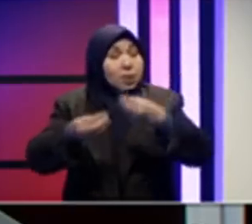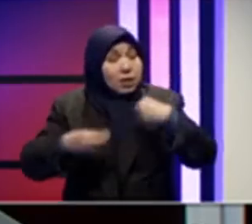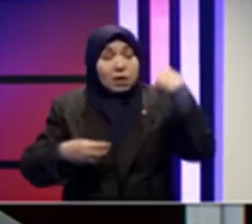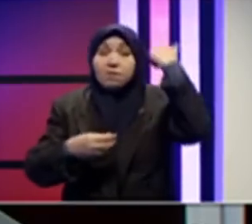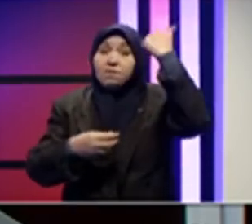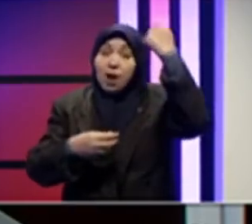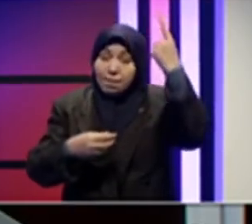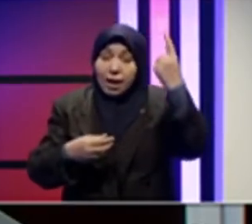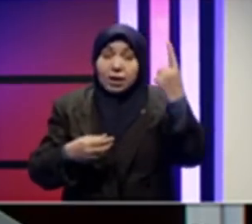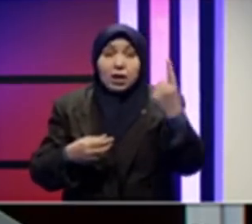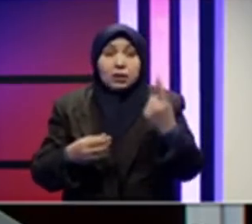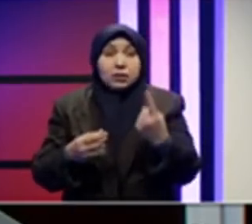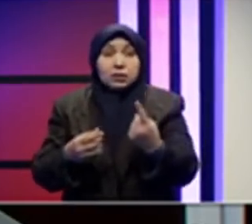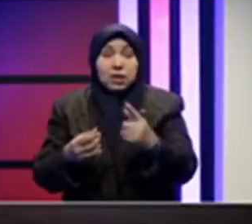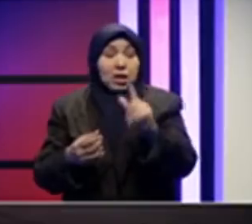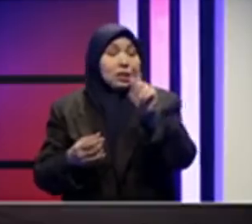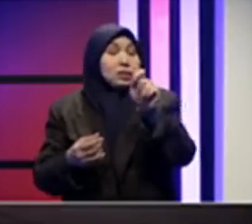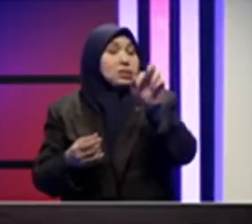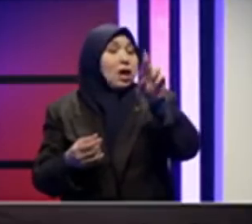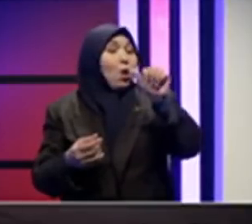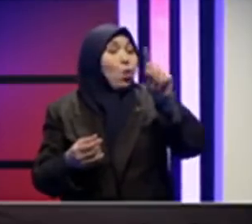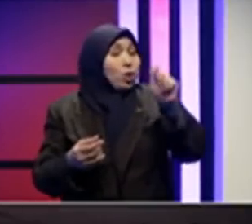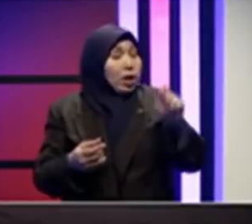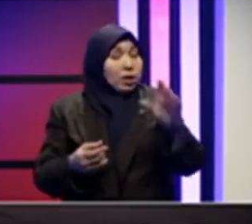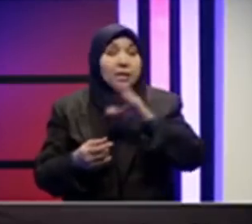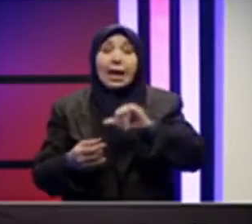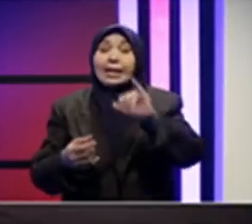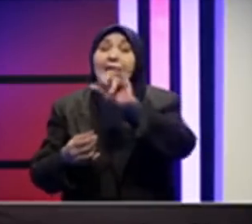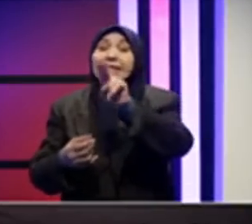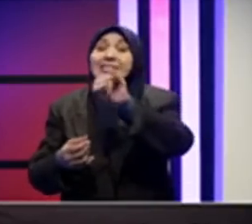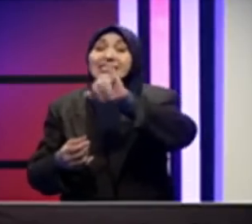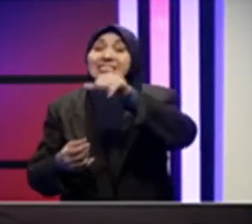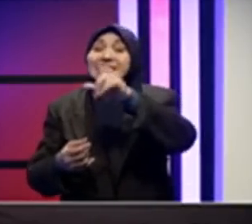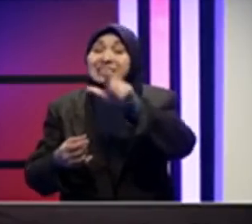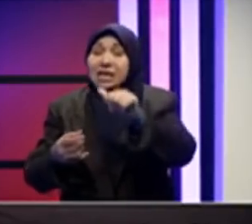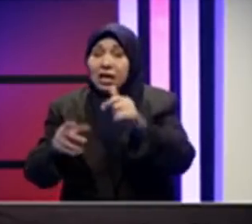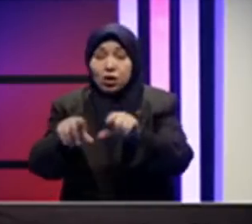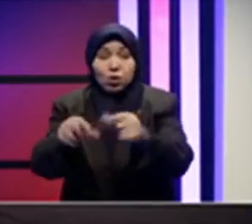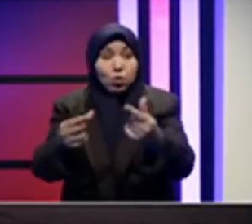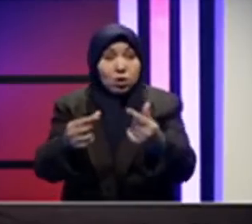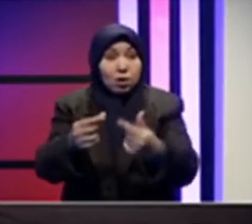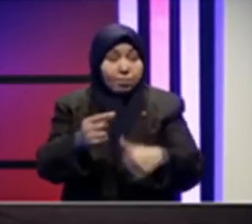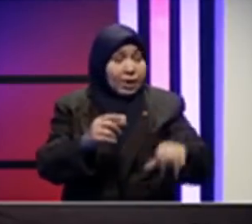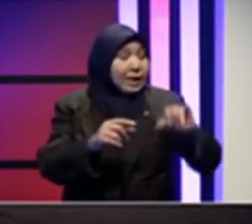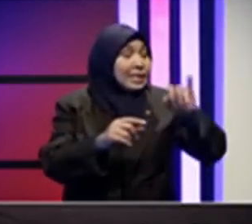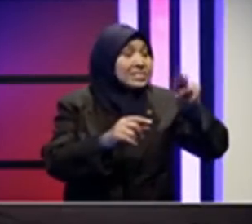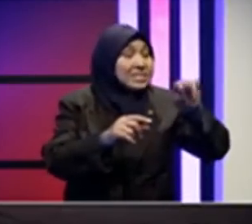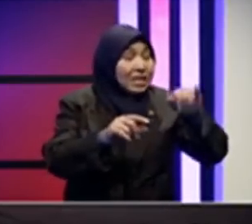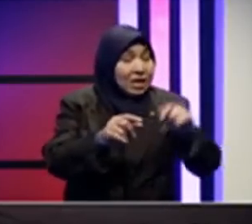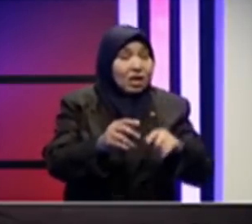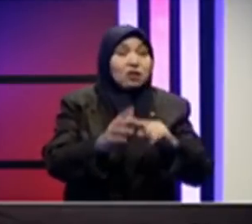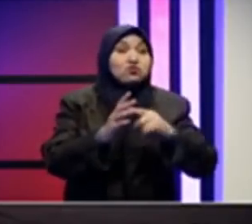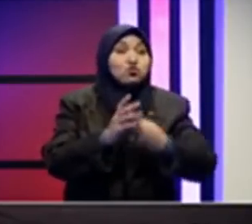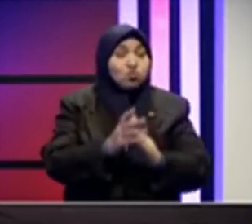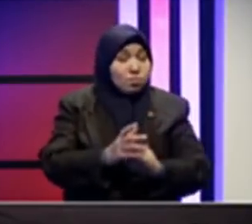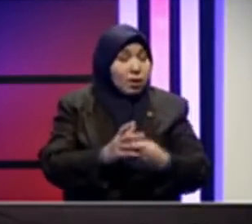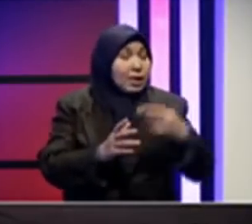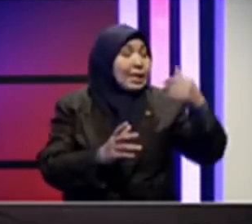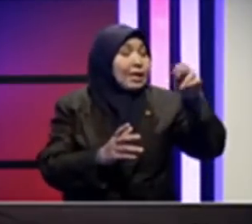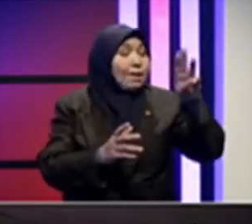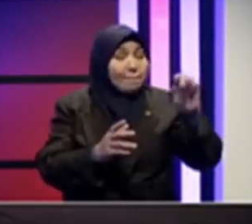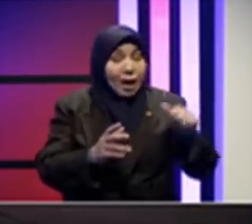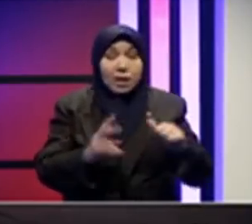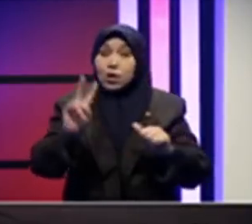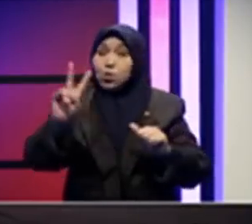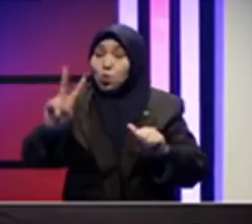ya, Taurat dan Injil. Ya, kalau kita lihat Taurat adalah sumber peraturan dan Injil ini adalah sumber apa? Sumber hikmah. Jadi di